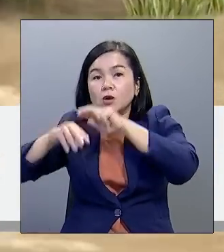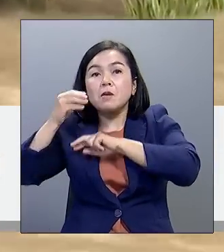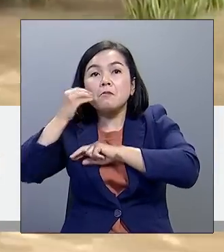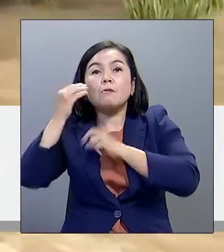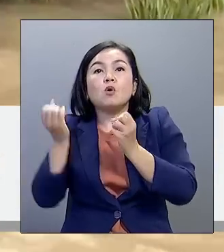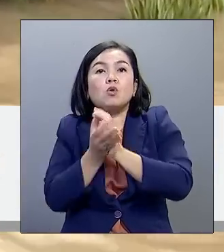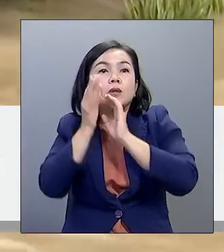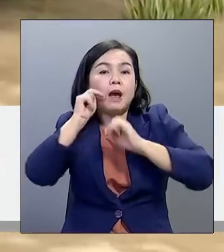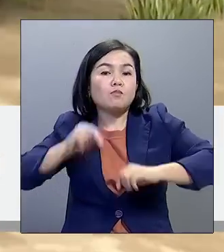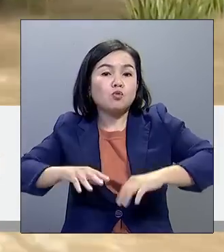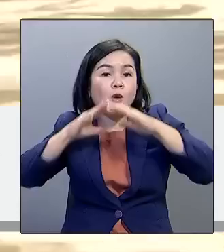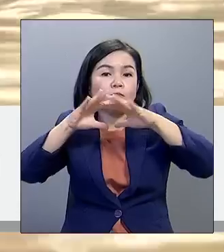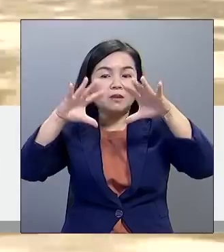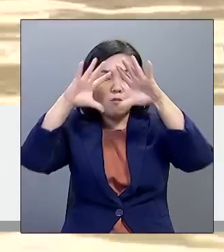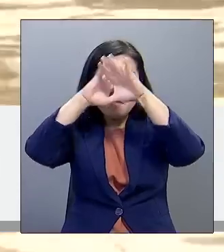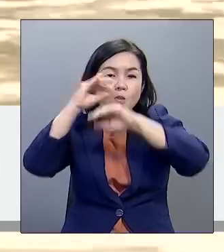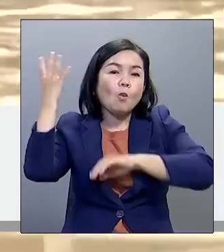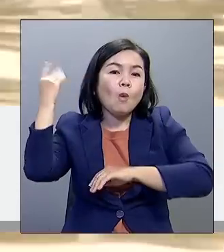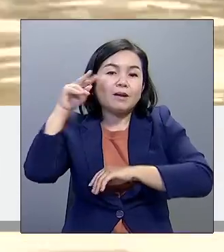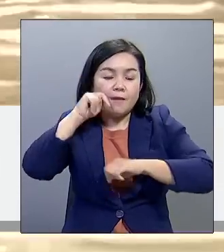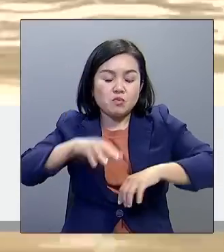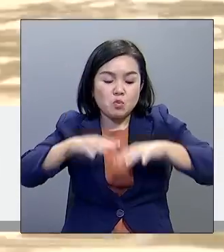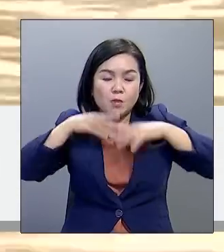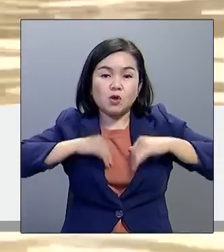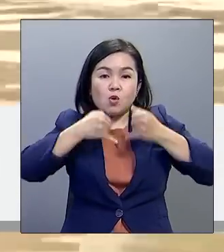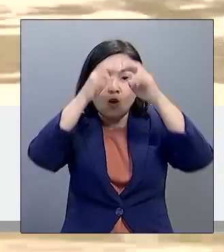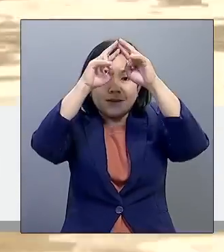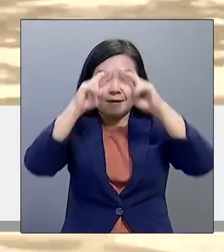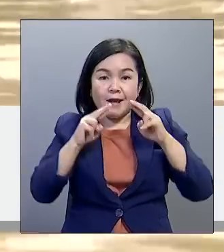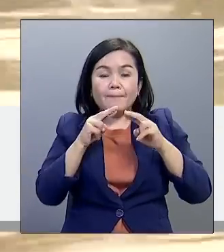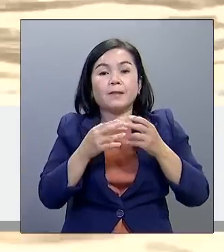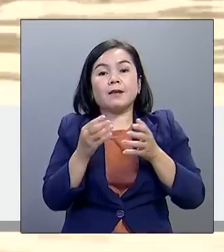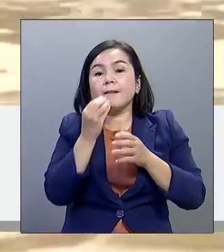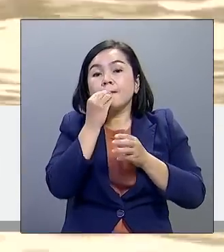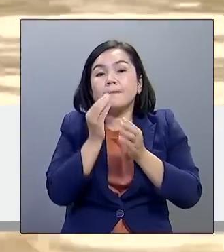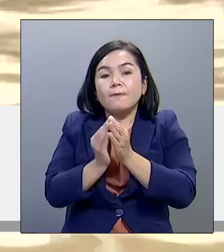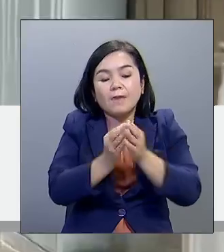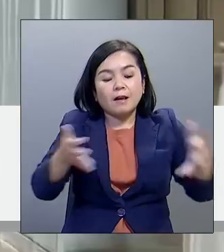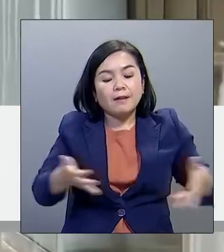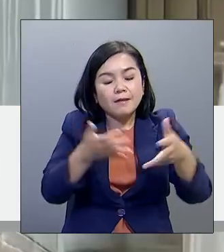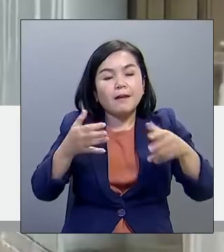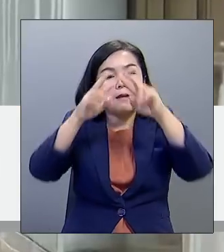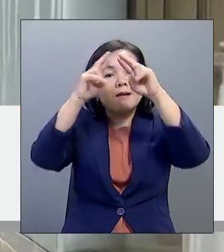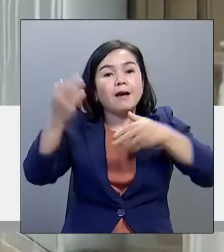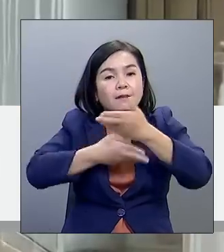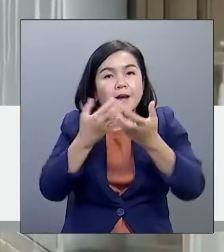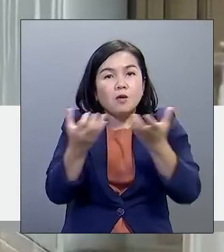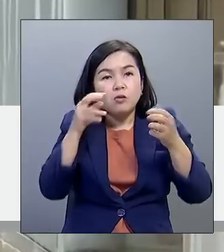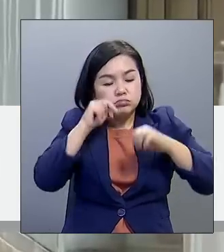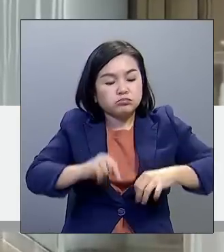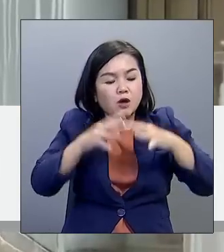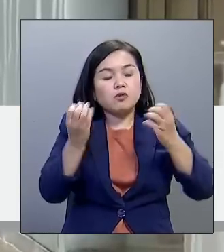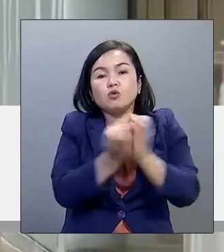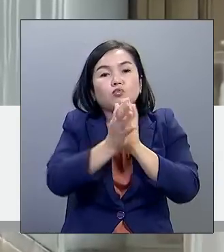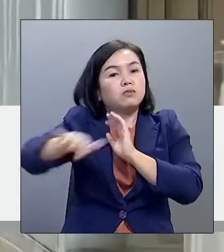ลังถูกน้ำเข้าท่วมตั้งแต่เมื่อวานนี้อย่างเจ้าของร้านอาหารตามสั่งที่อยู่ปากซอยบอกเล่าว่าข้าวของในร้านได้รับความเสียหายทั้งห